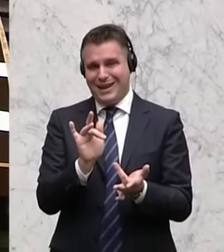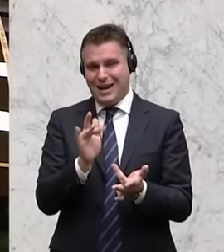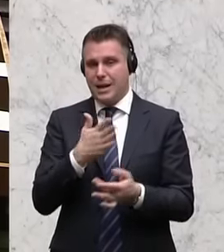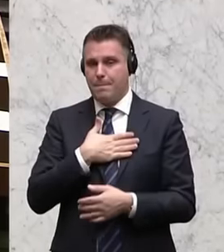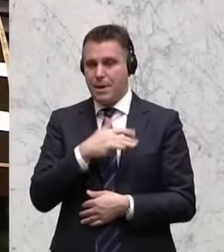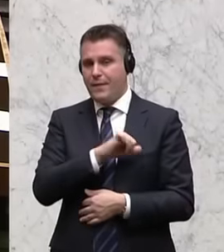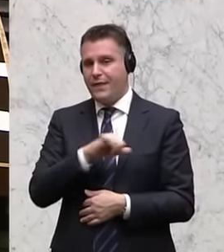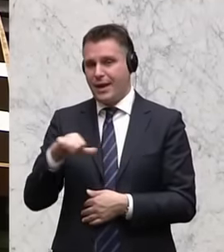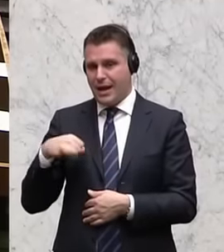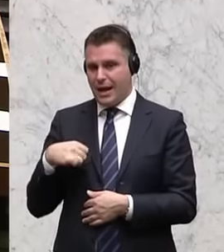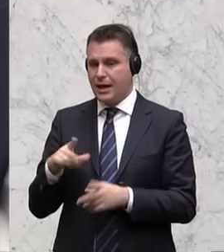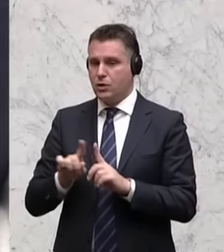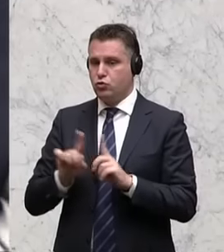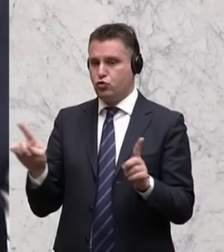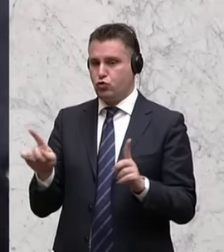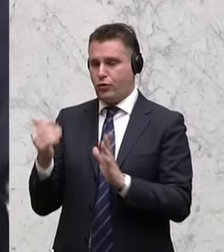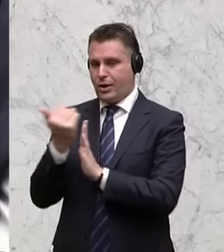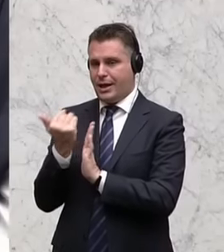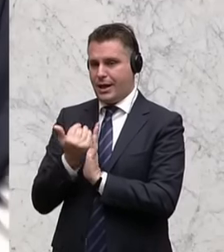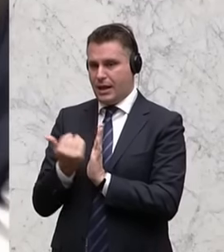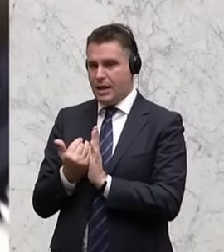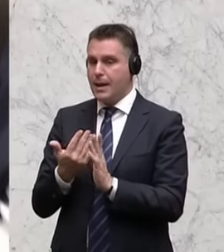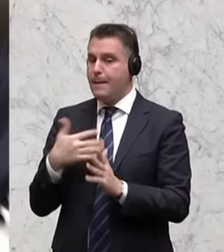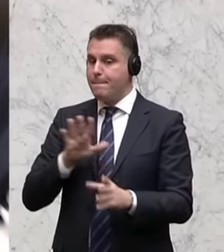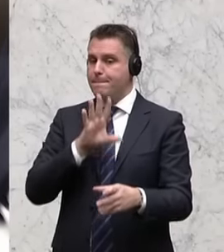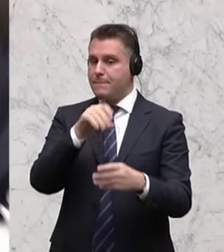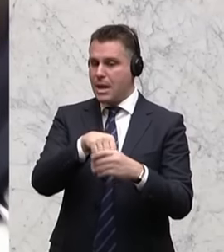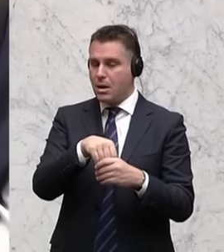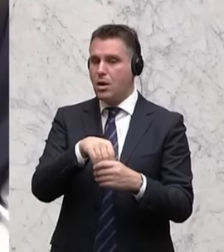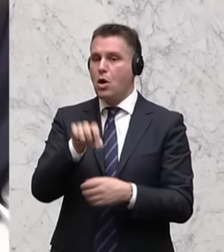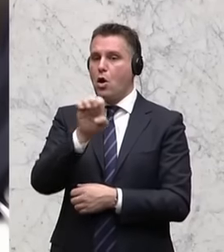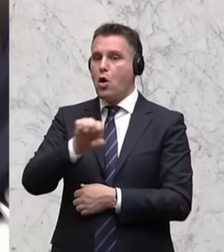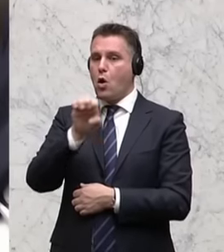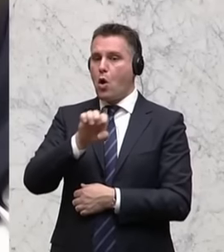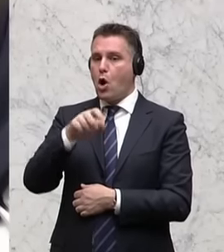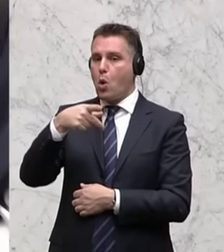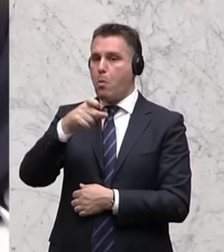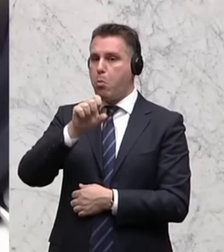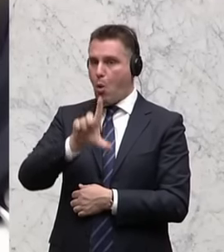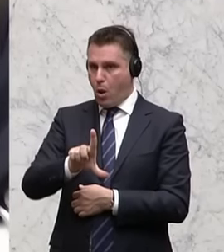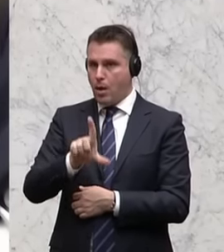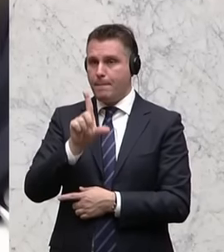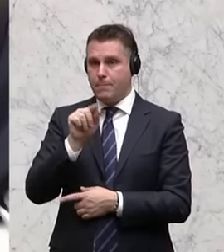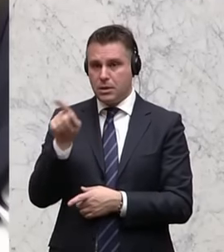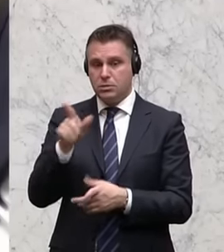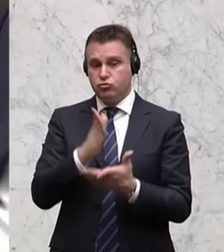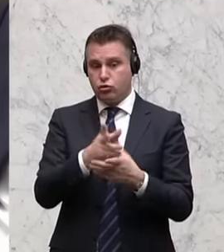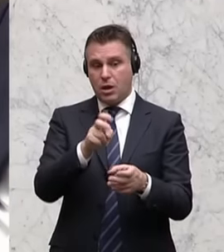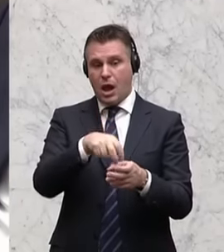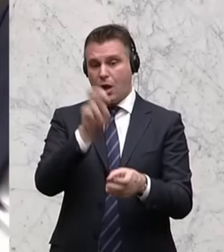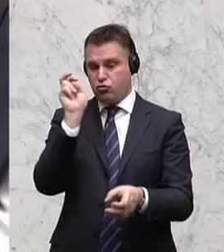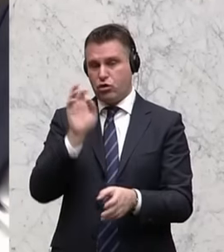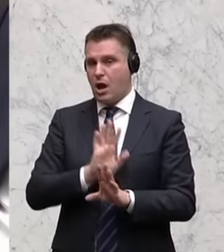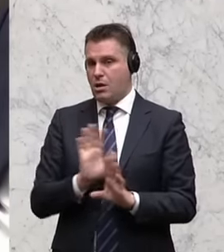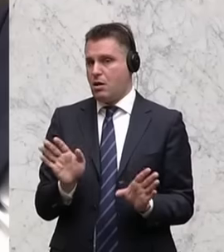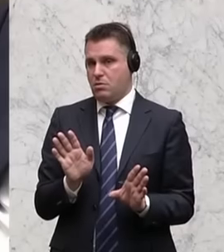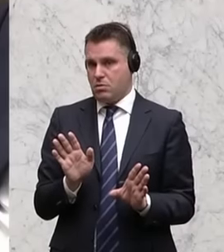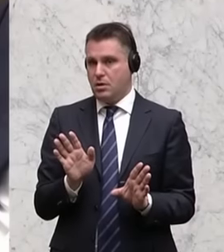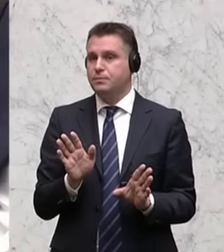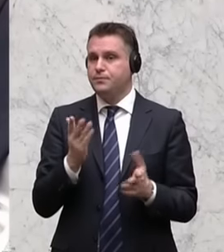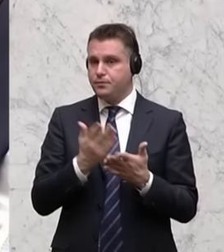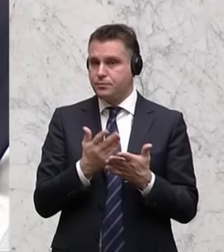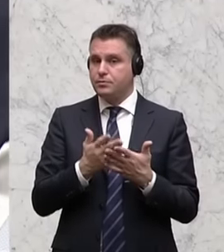der dänischen Sonderstellung und die weitere Teilnahme an Europol gegeben, was sogar bedeutet, dass Dänemark aus Europol jetzt ausscheiden wird. Dies, obwohl